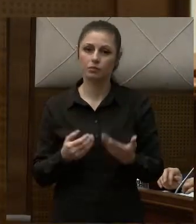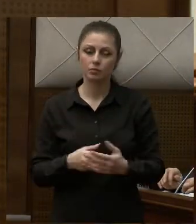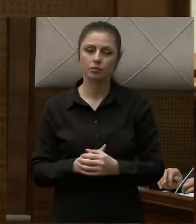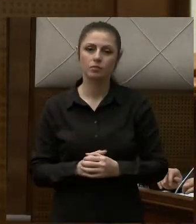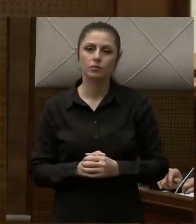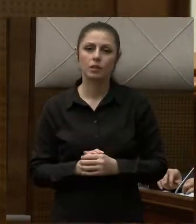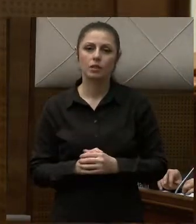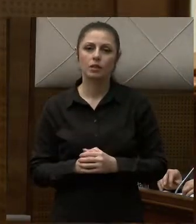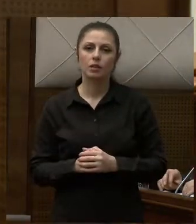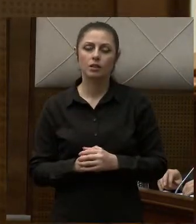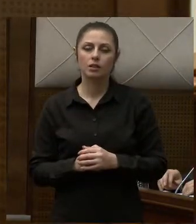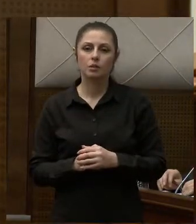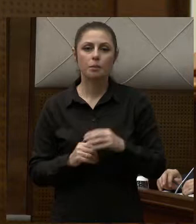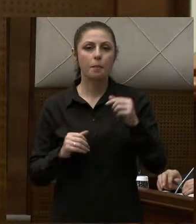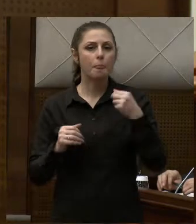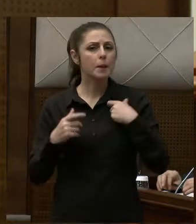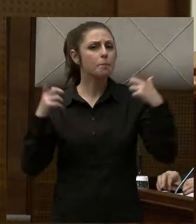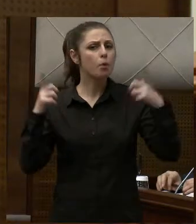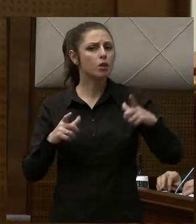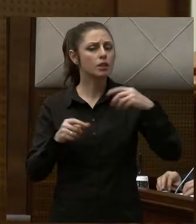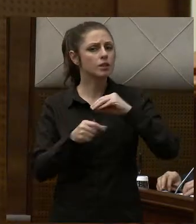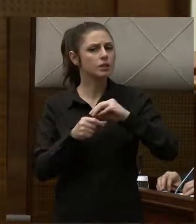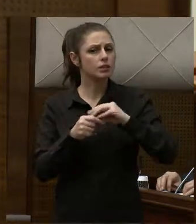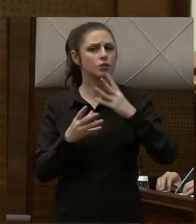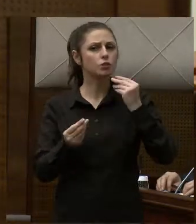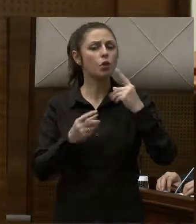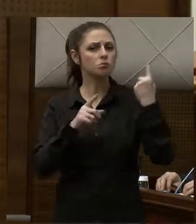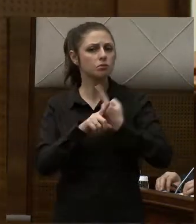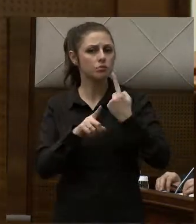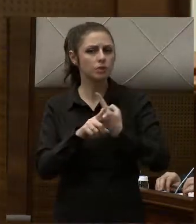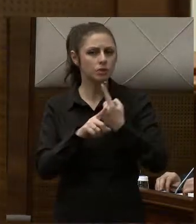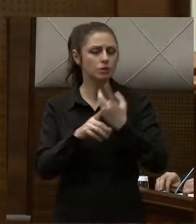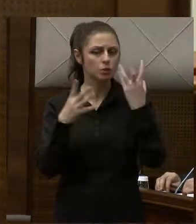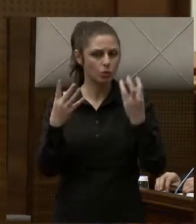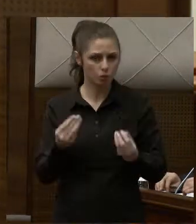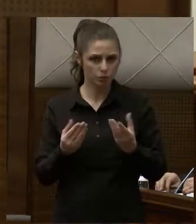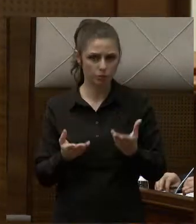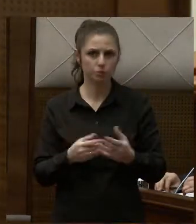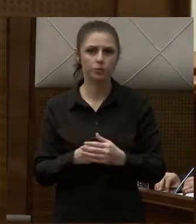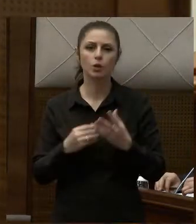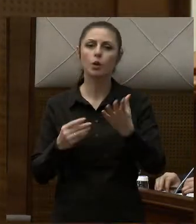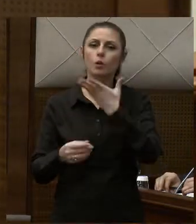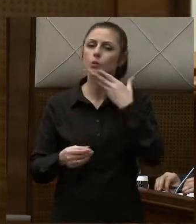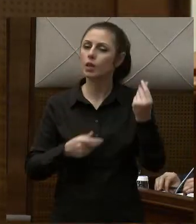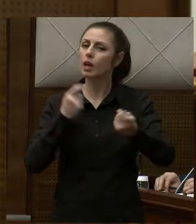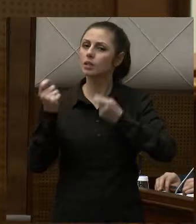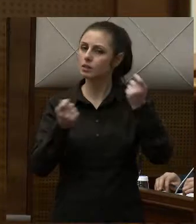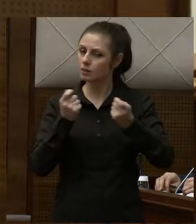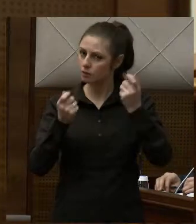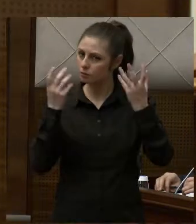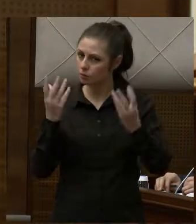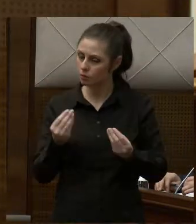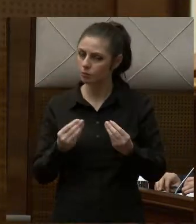olduğu, tüm semavi dinlerin bizim bölgemizde Orta Doğu'da yayılmaya devam ettiği, bu anlamda kara ve deniz